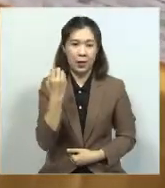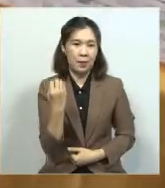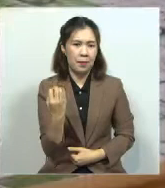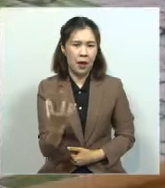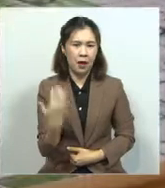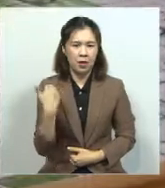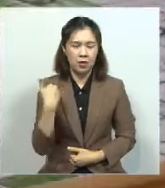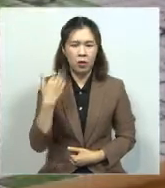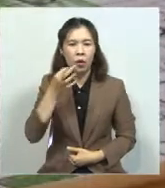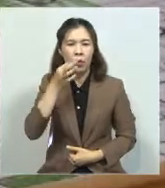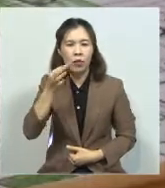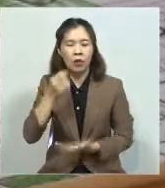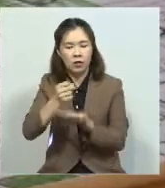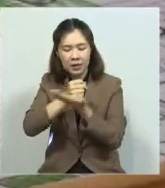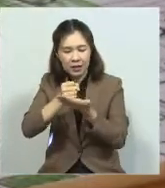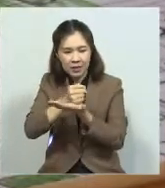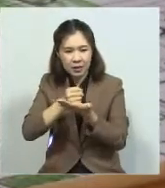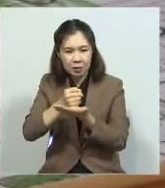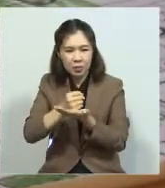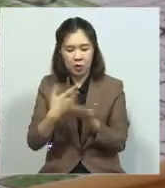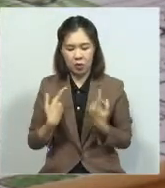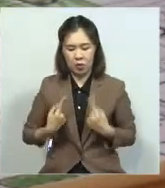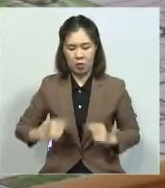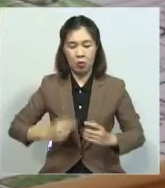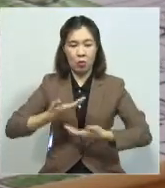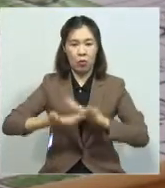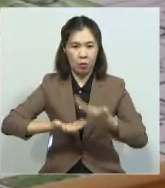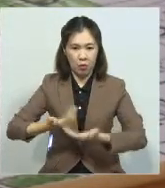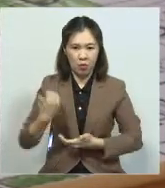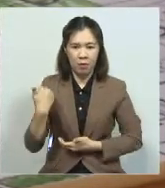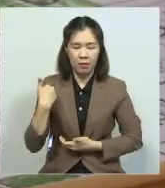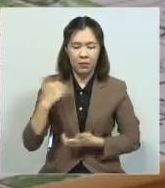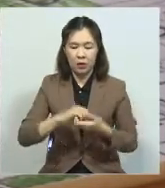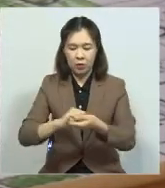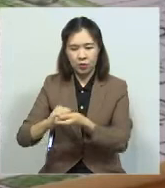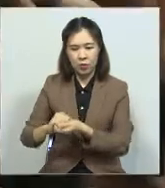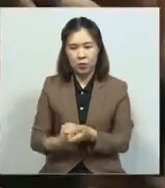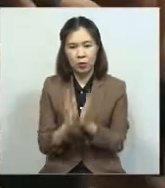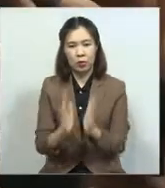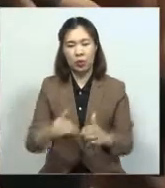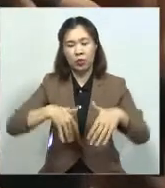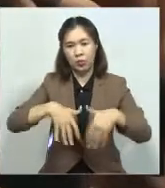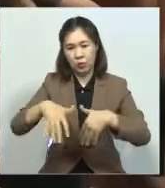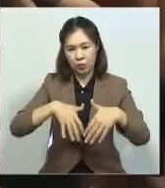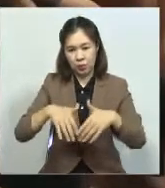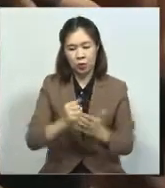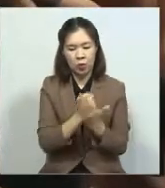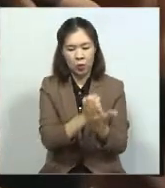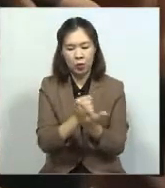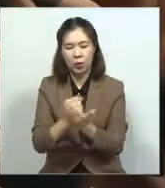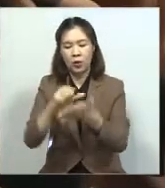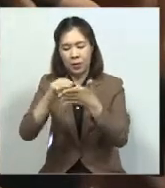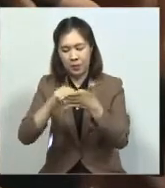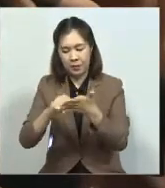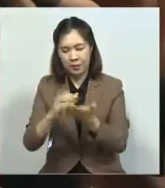การร้องเรียนปัญหายาเสพติดและปัญหาการค้าประเวณีซึ่งได้มีการสร้างความร่วมมือจากคนในชุมชนในการช่วยกันแก้ปัญห